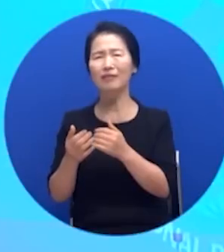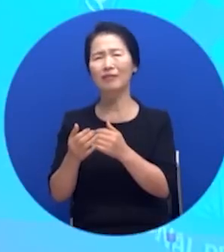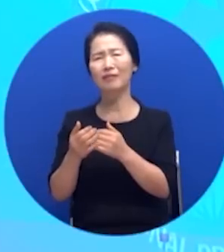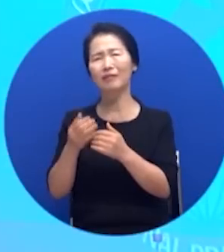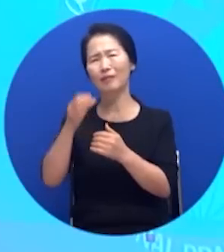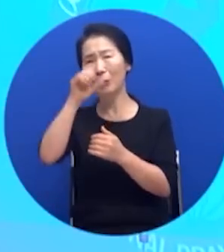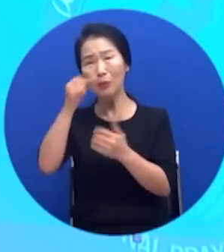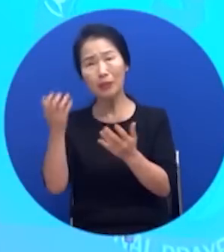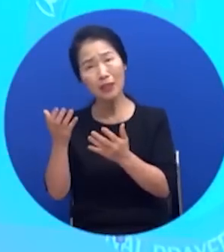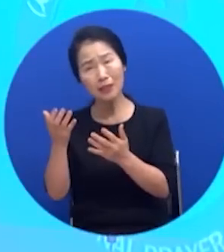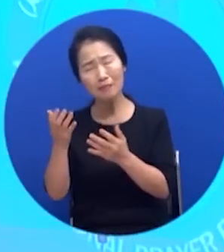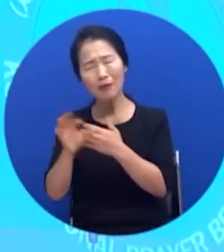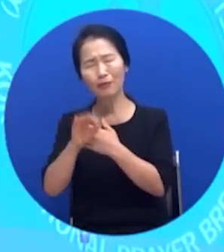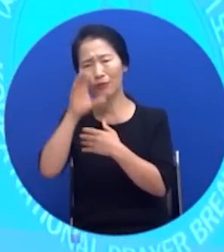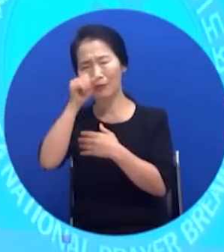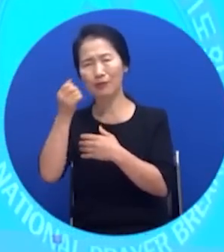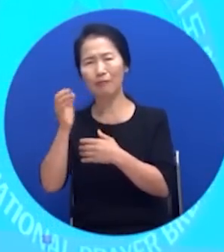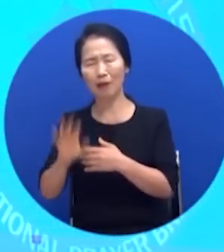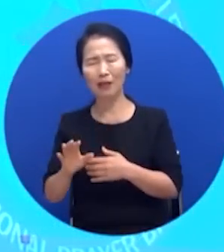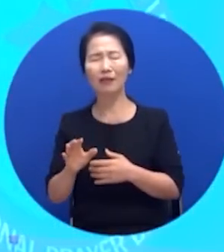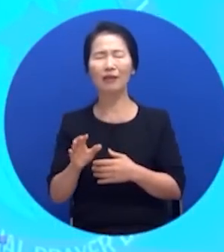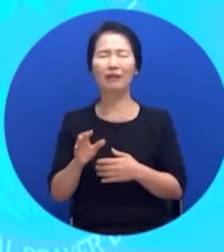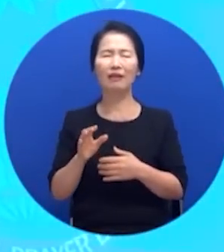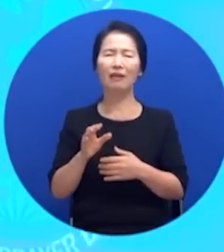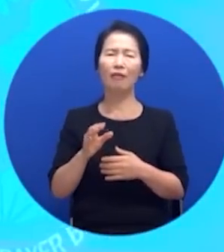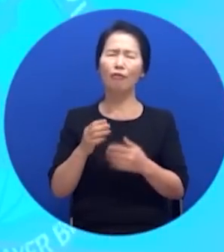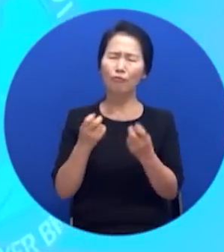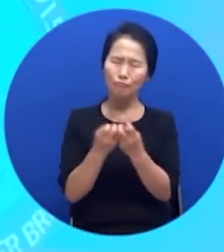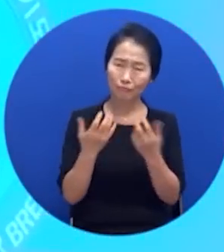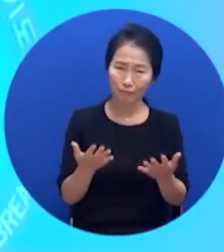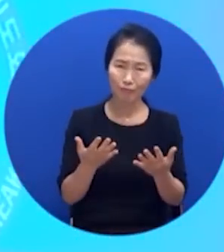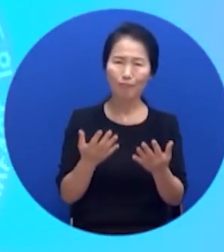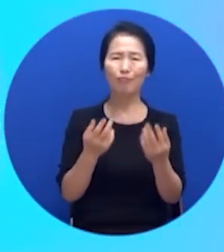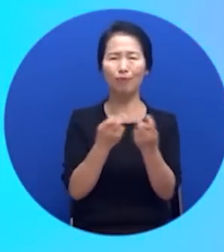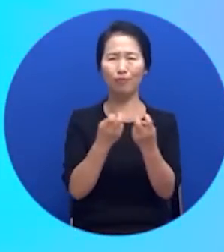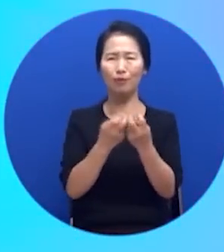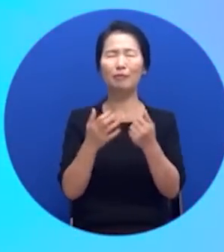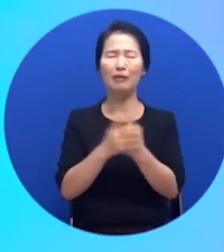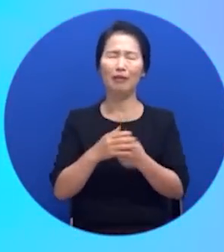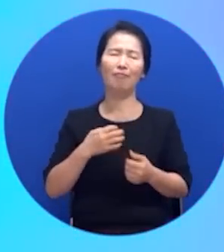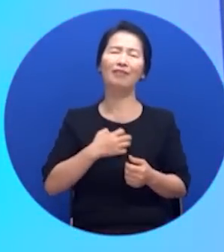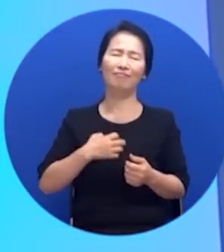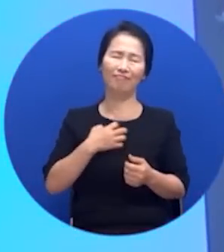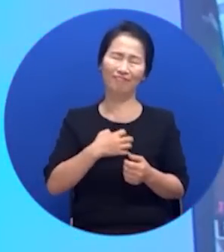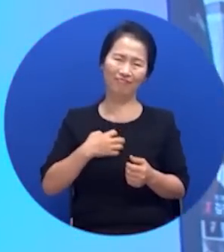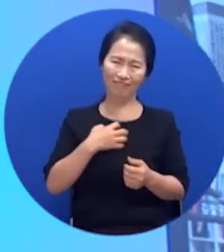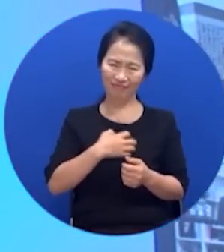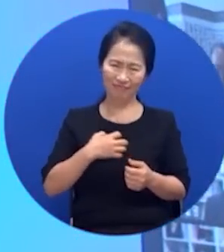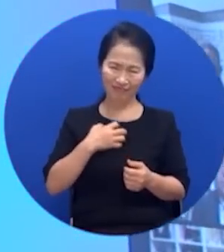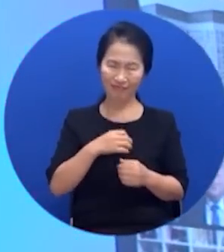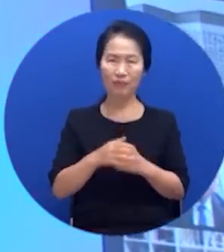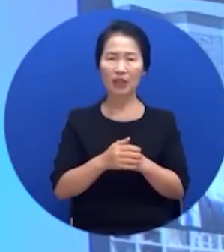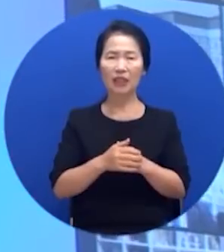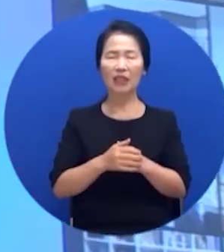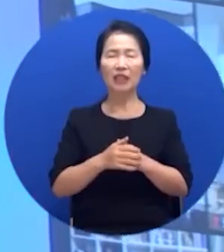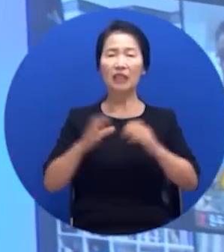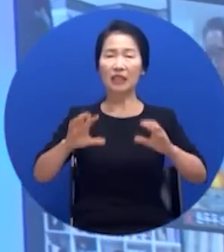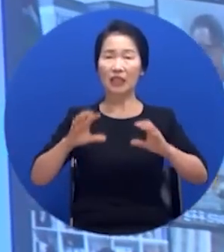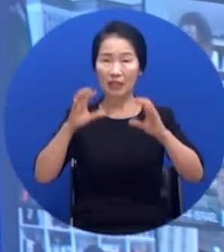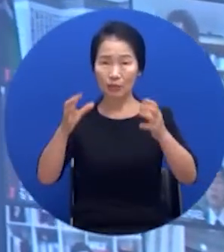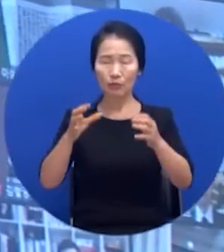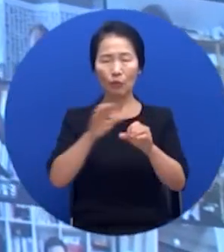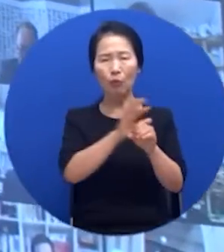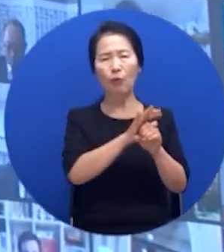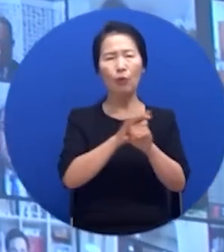가슴 아픈 일이고 슬픈 현실입니다. 지금 지구촌은 코로나 팬데믹으로